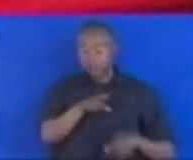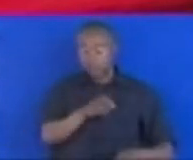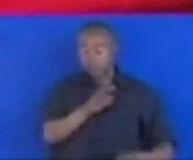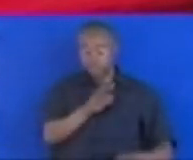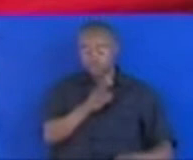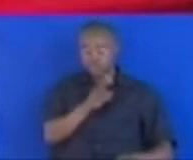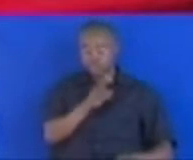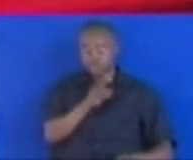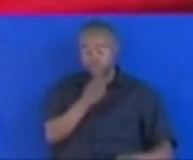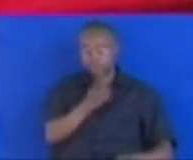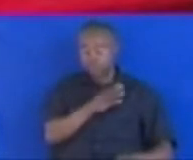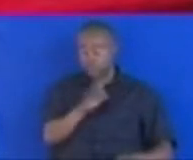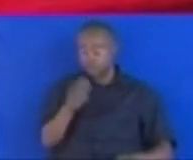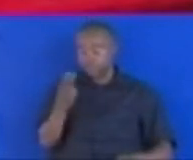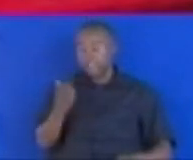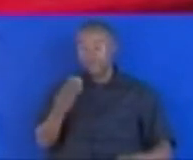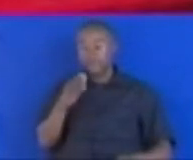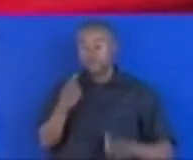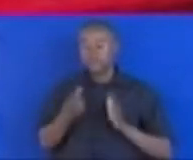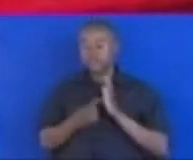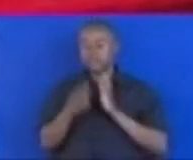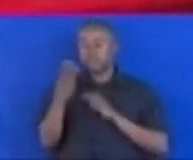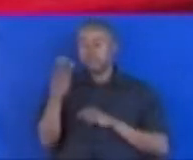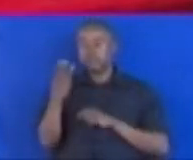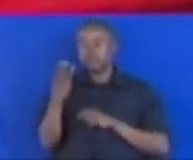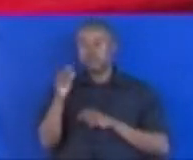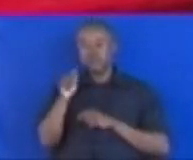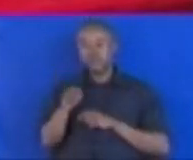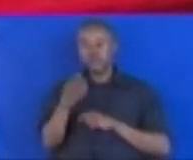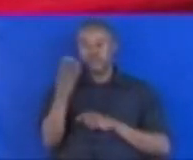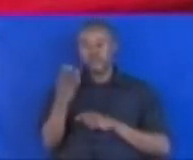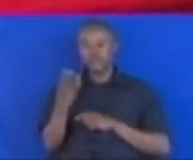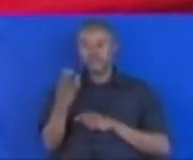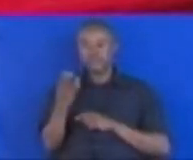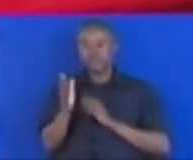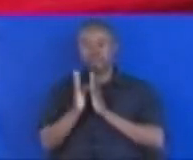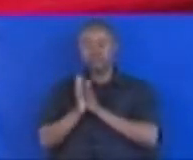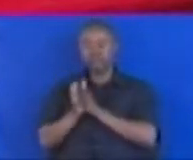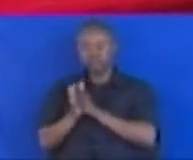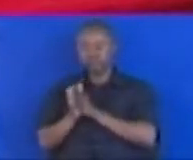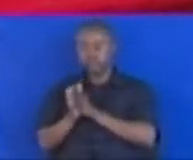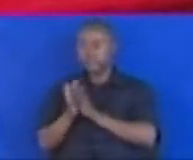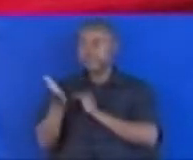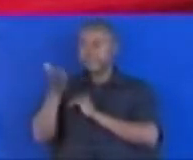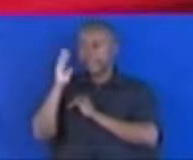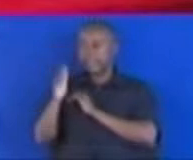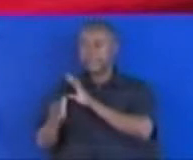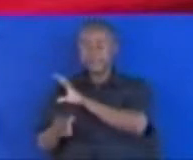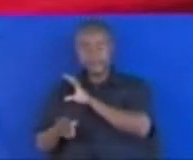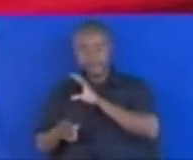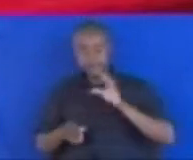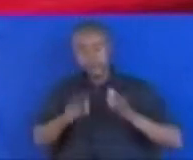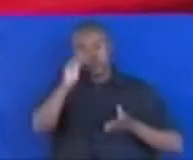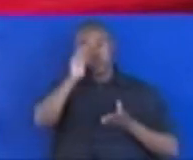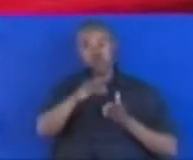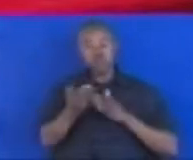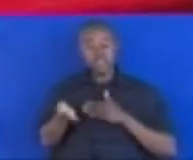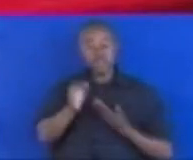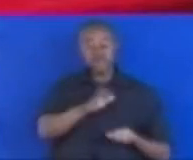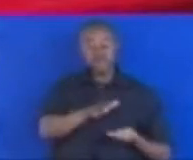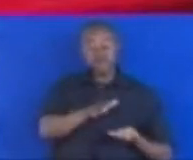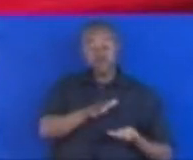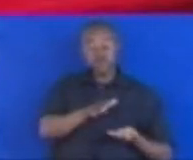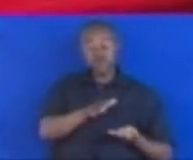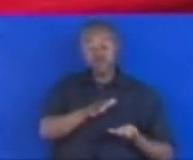2021-2022 kiasi cha shilingi bilioni 63.4 kinaombwa kwa ajili ya kupunguza vifo vya mama na mtoto. Hata